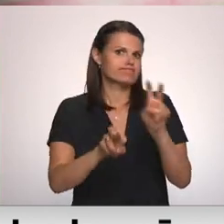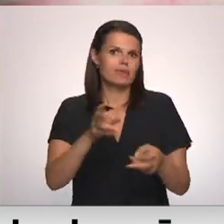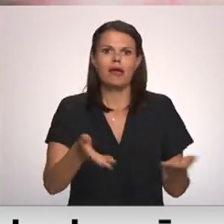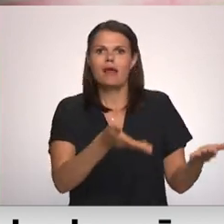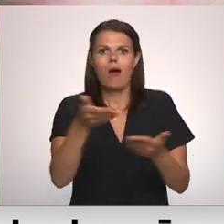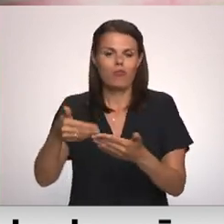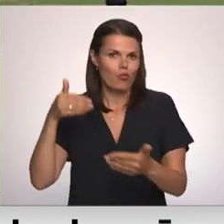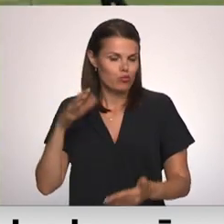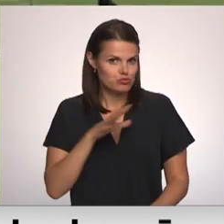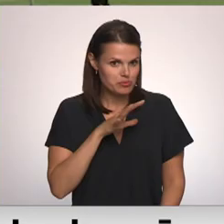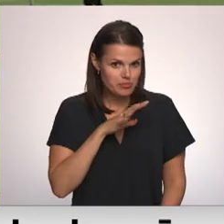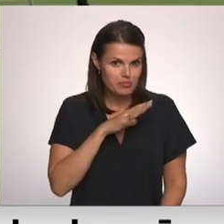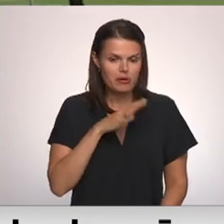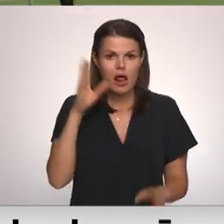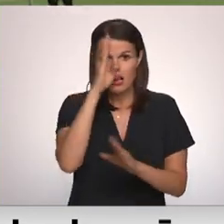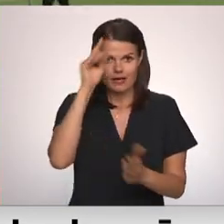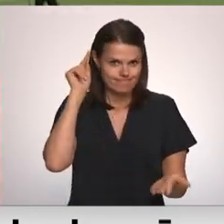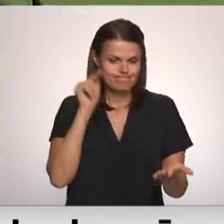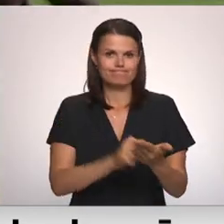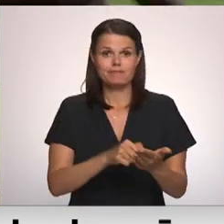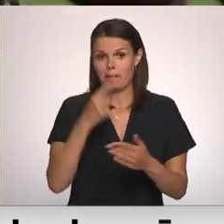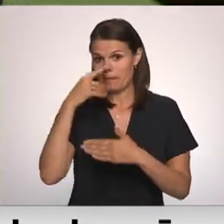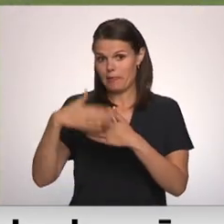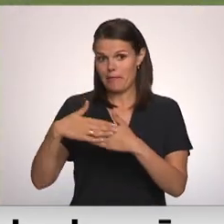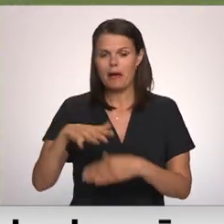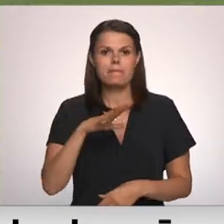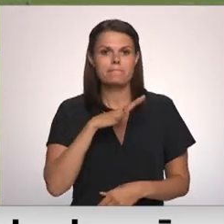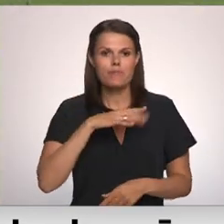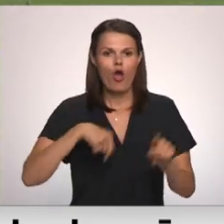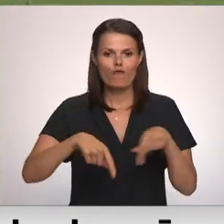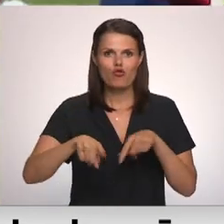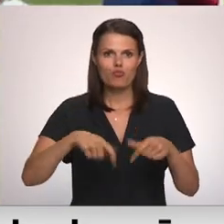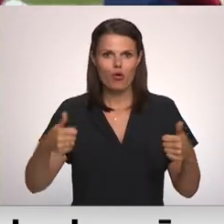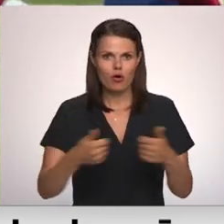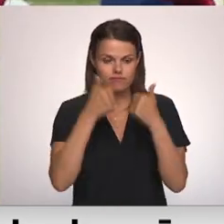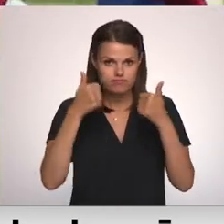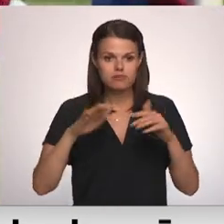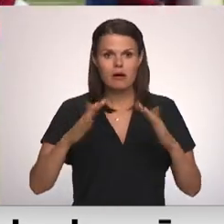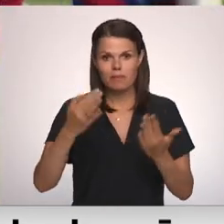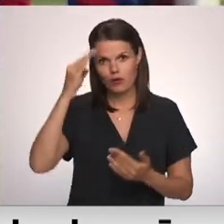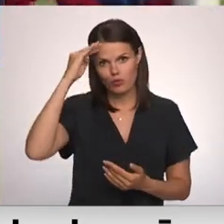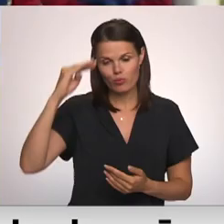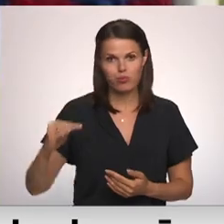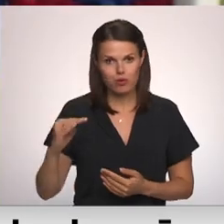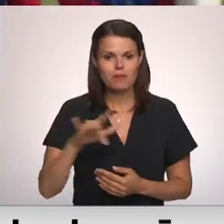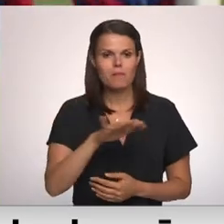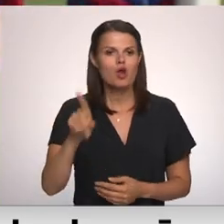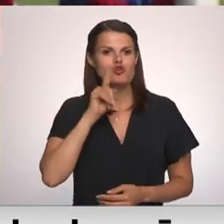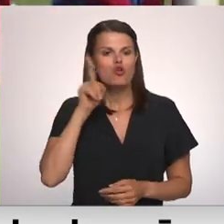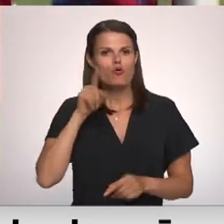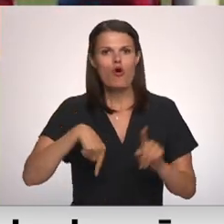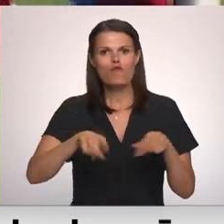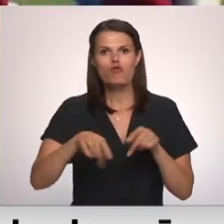sportot gribētājam. Liktenīgajā dienā turpat blakus norisinājās futbola spēle, bet zēns, bērnu un jauniešu futbola